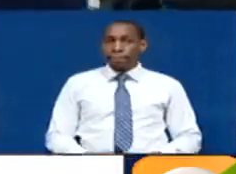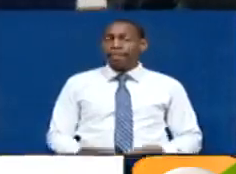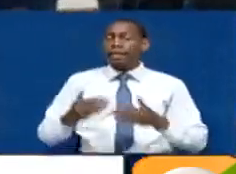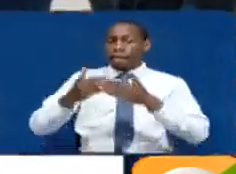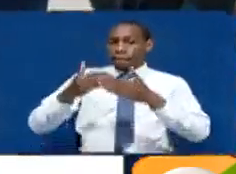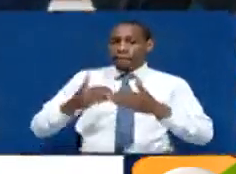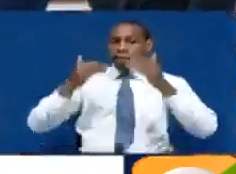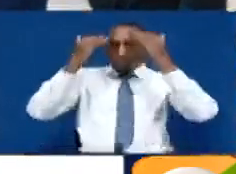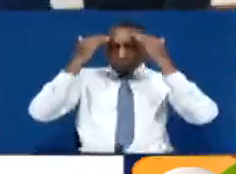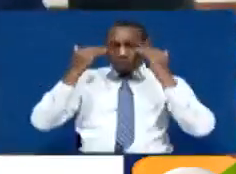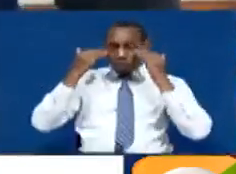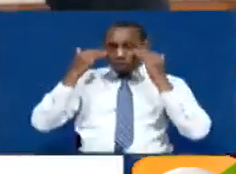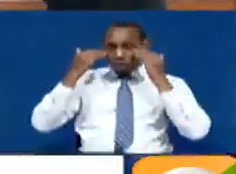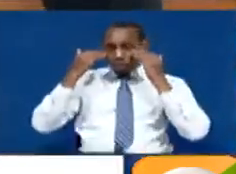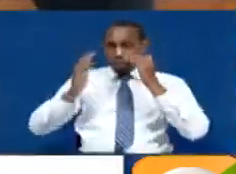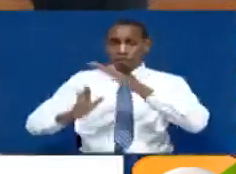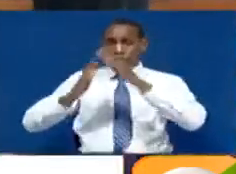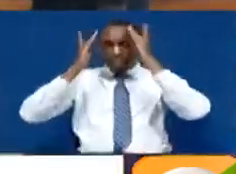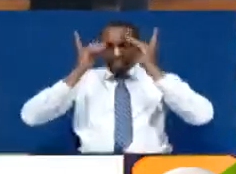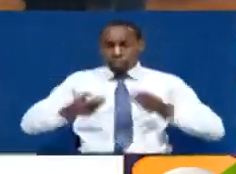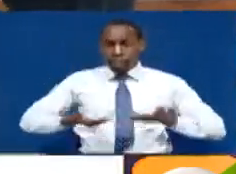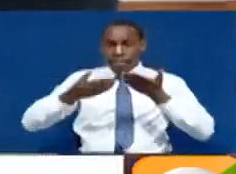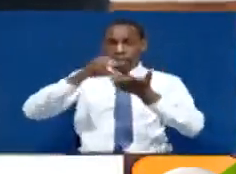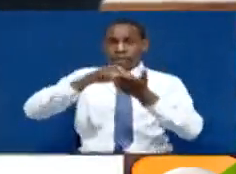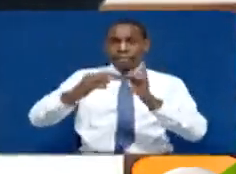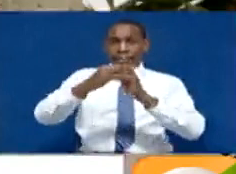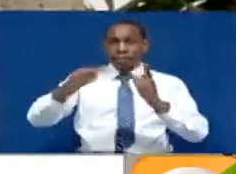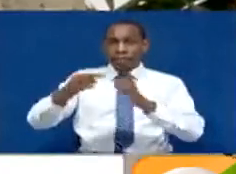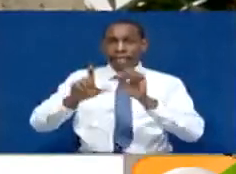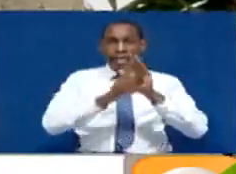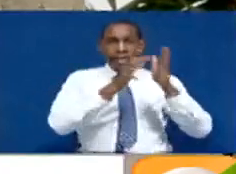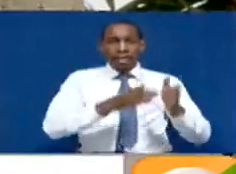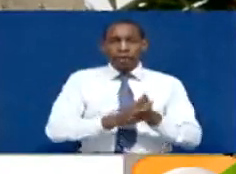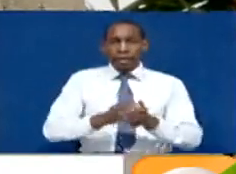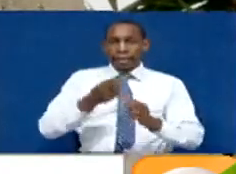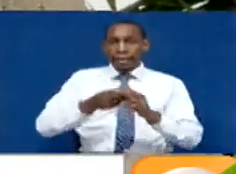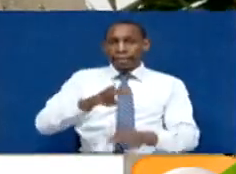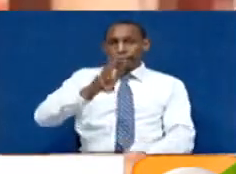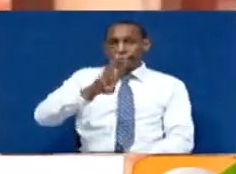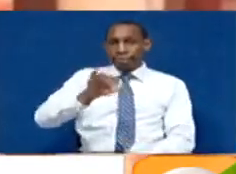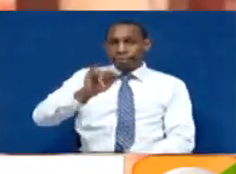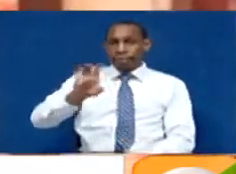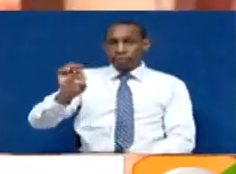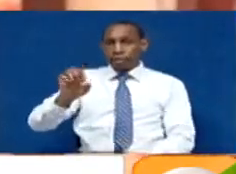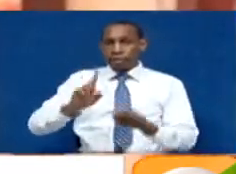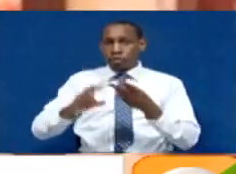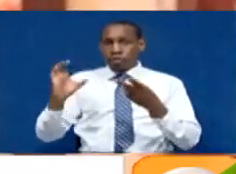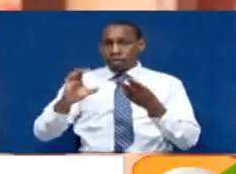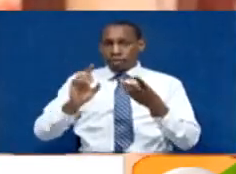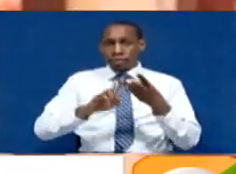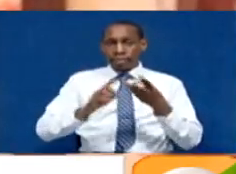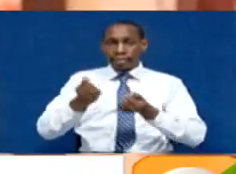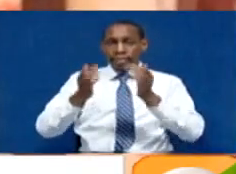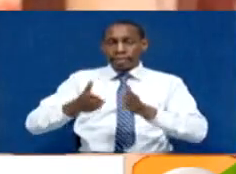Hata kabla ya mahakama kuu kutoa uamuzi wake katika kesi ya mauaji ya wakili Willie Kimani, mteja wake Josephat Mwenda